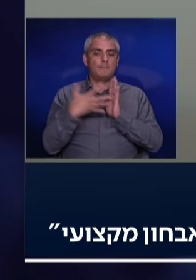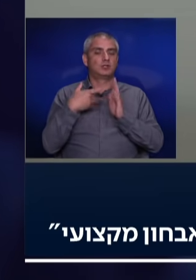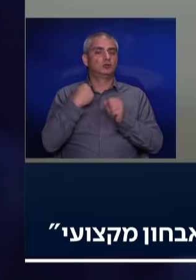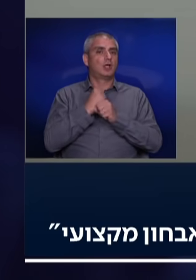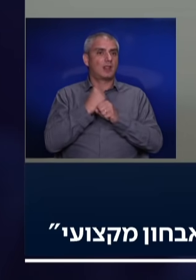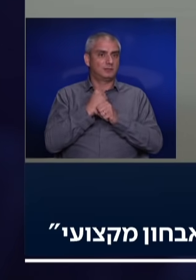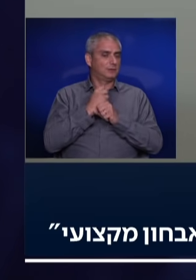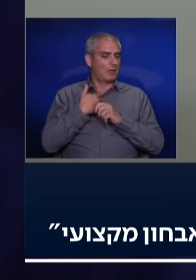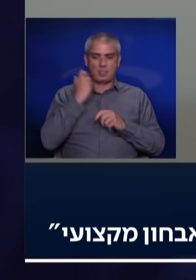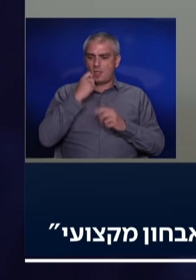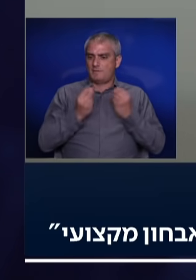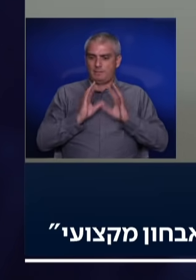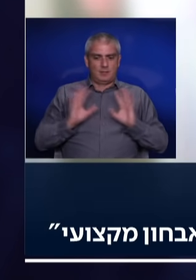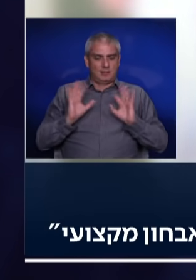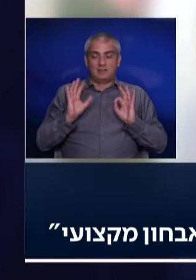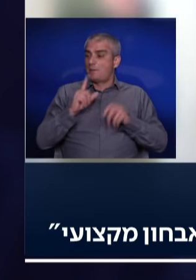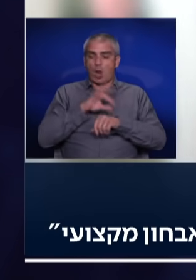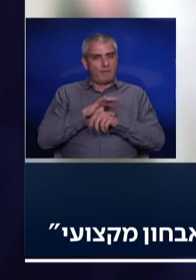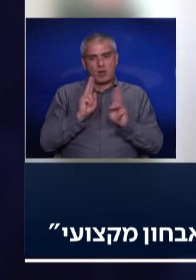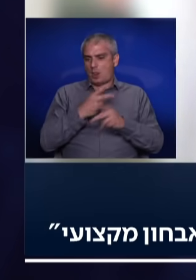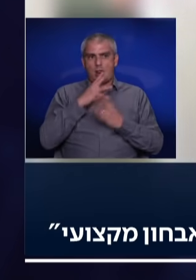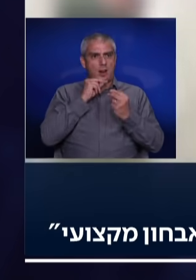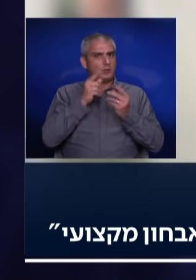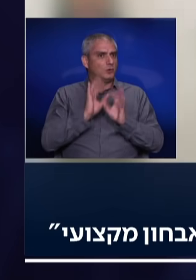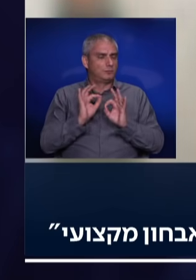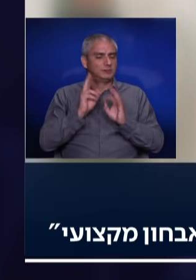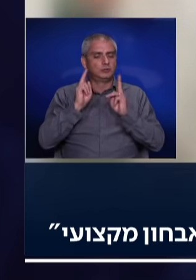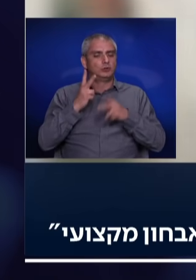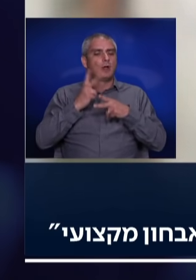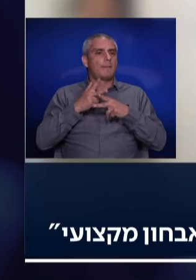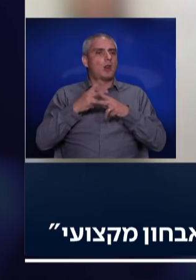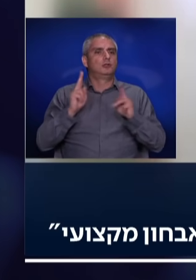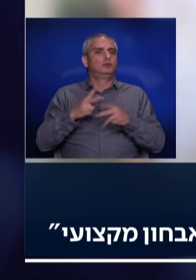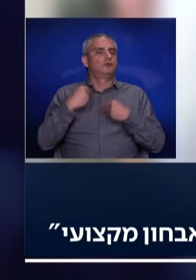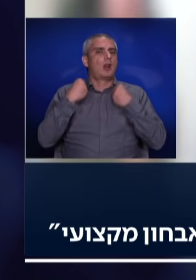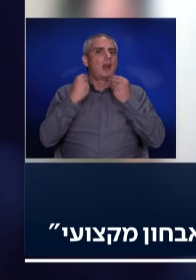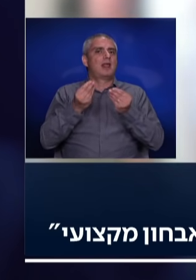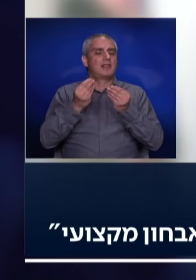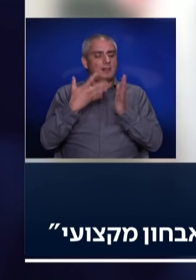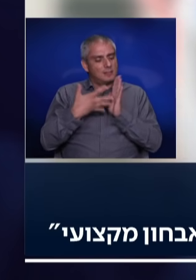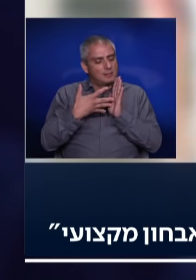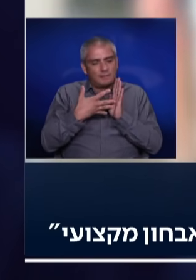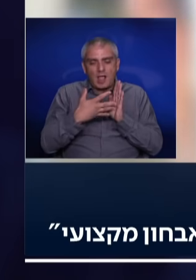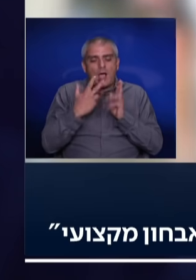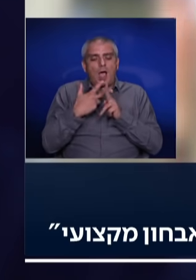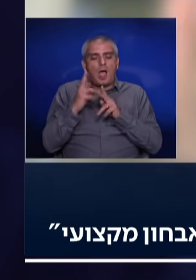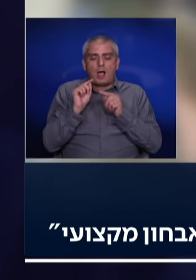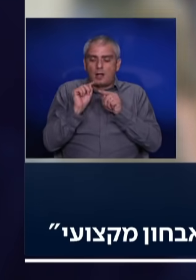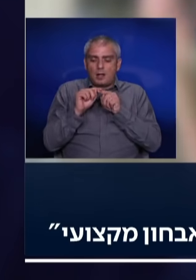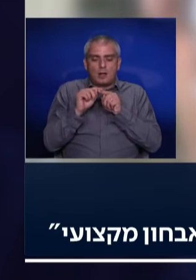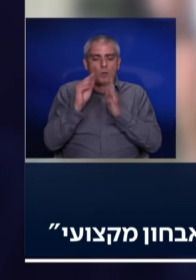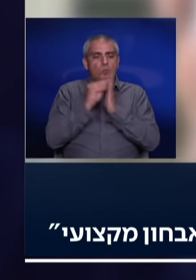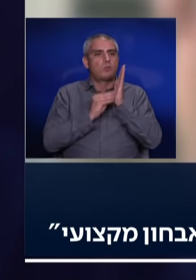אין שום עבירה מינית, מי שלא רופא לא יכול לדון בזה. יש מחלות שאי אפשר לתת להם דיאגנוסטיקה רק לפי